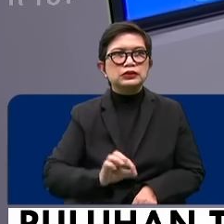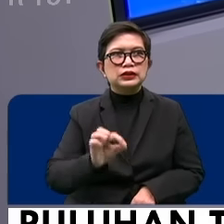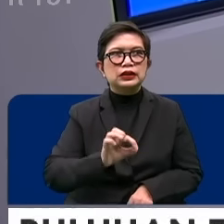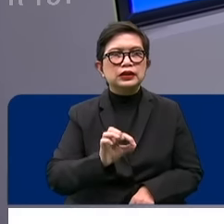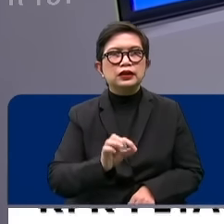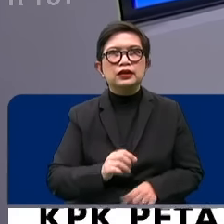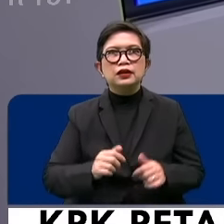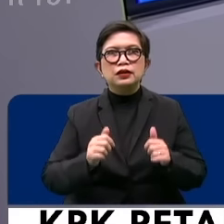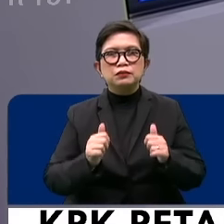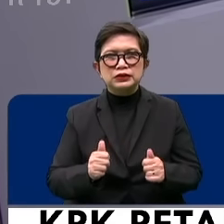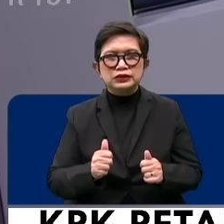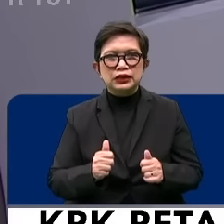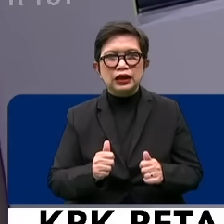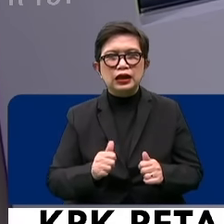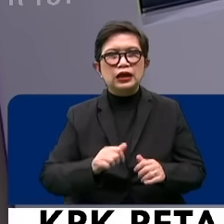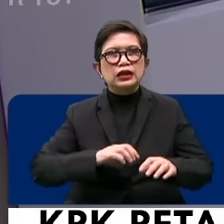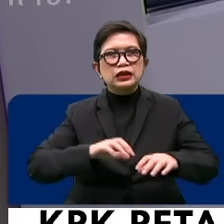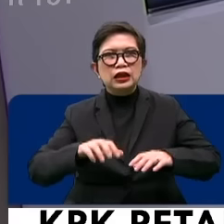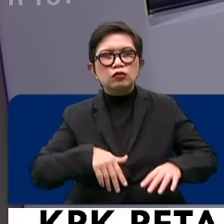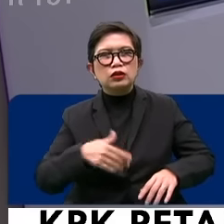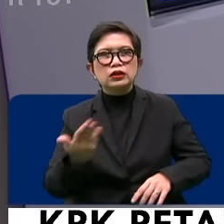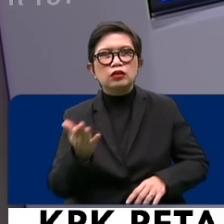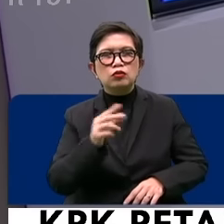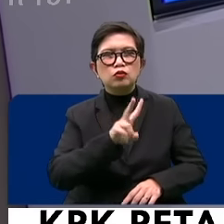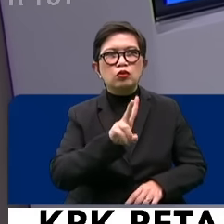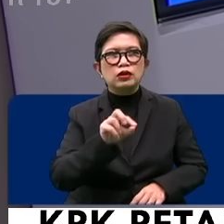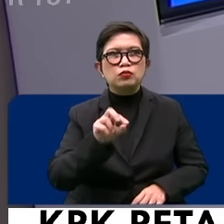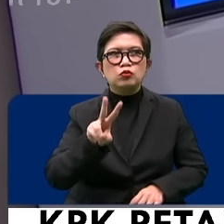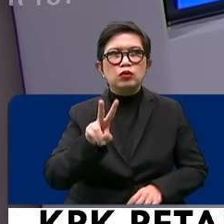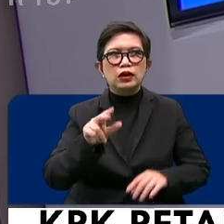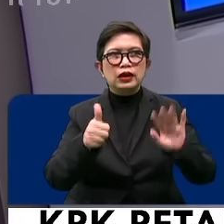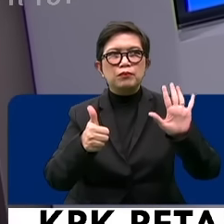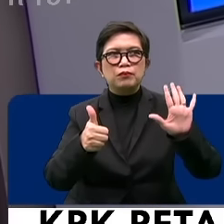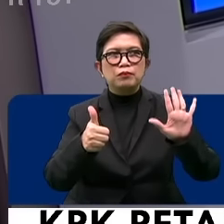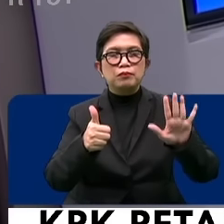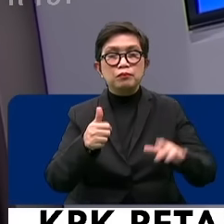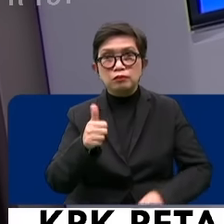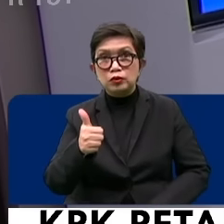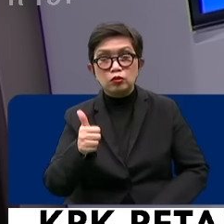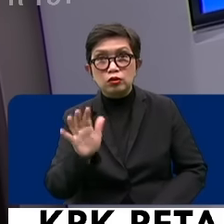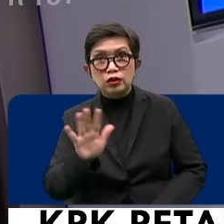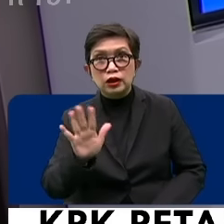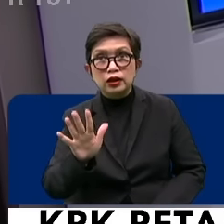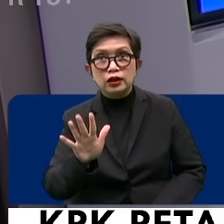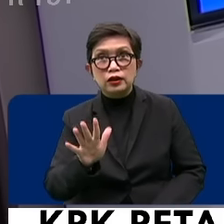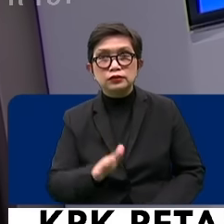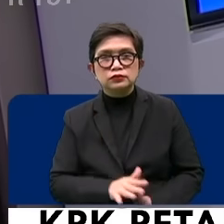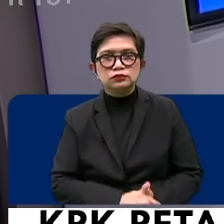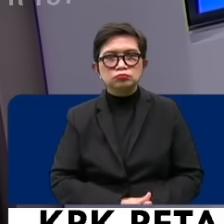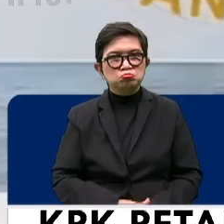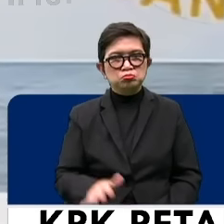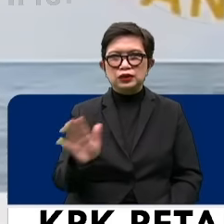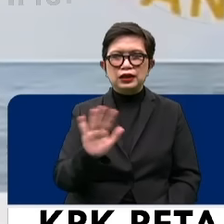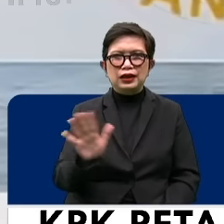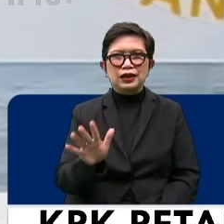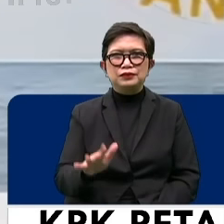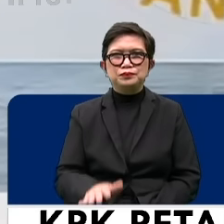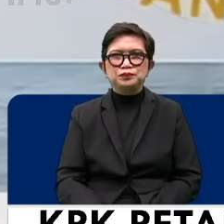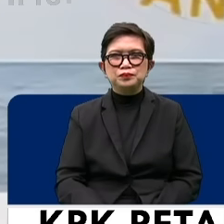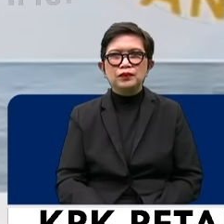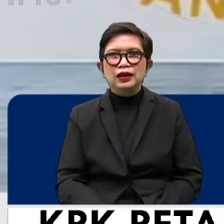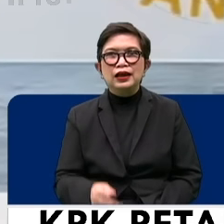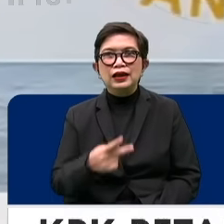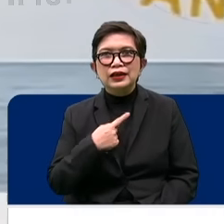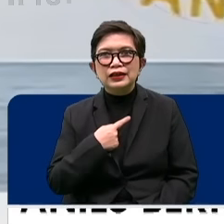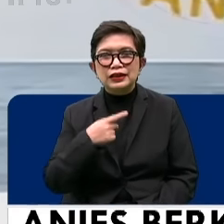bisa dilakukan tahun 2026. Betul apa tidak, Pak? Sebenarnya nggak betul juga, Mas. Karena kita berpikirnya